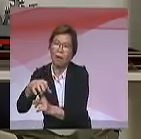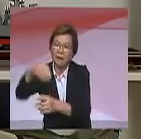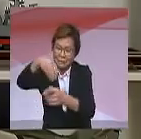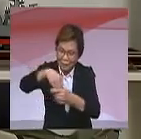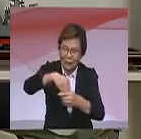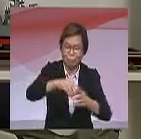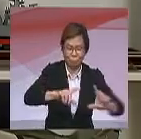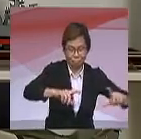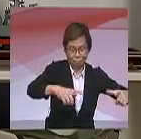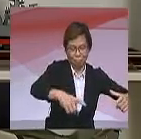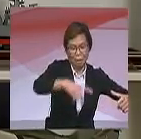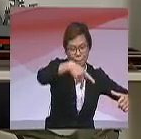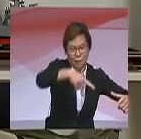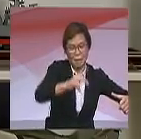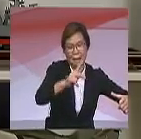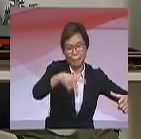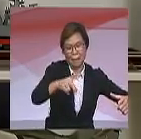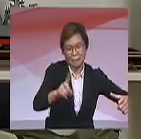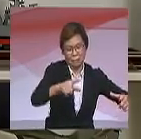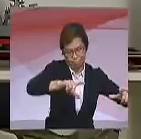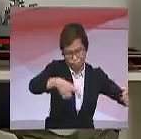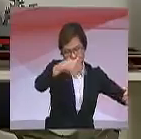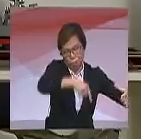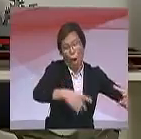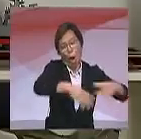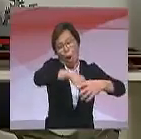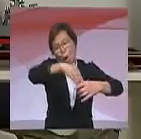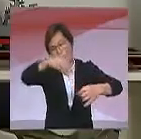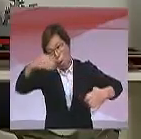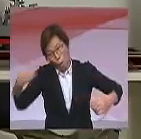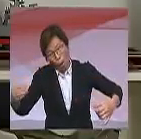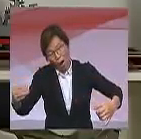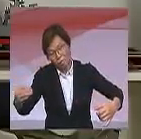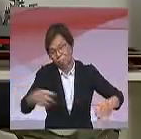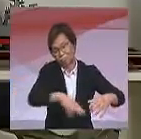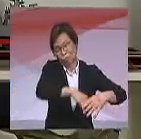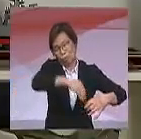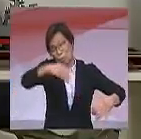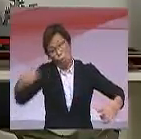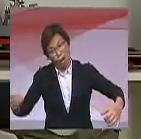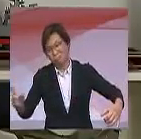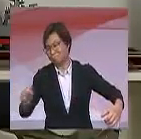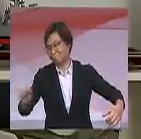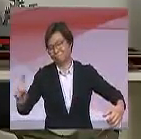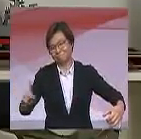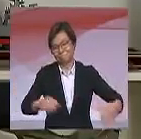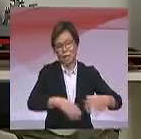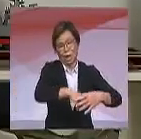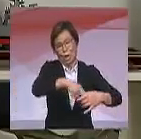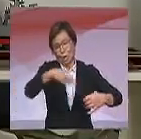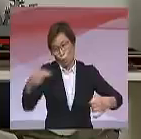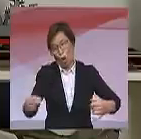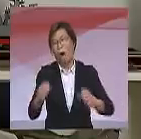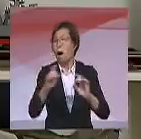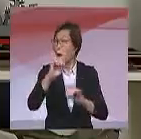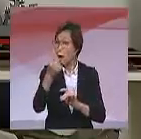dalam kawasan PKPD. Keluar daripada kawasan PKPD tidak dibenarkan sama sekali kecuali kes-kes